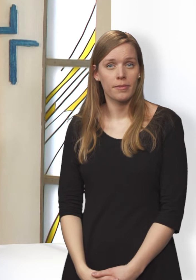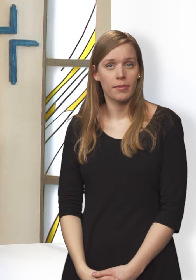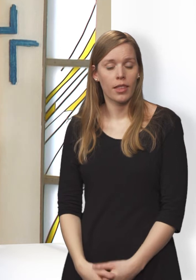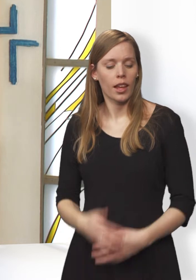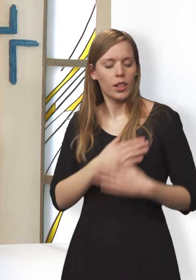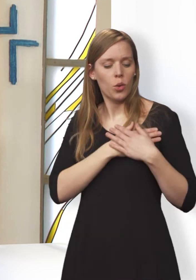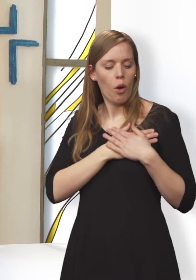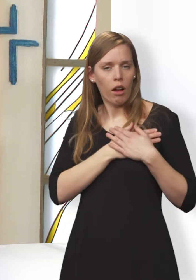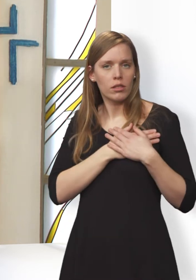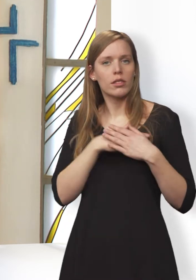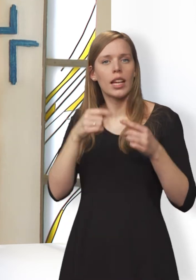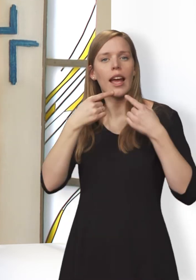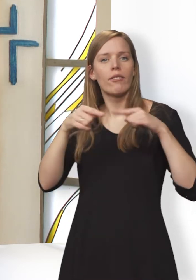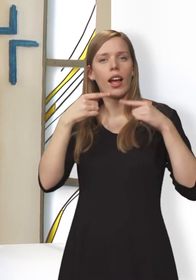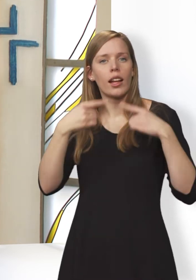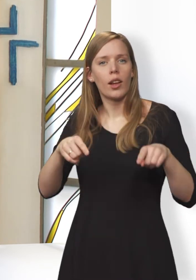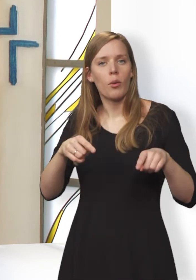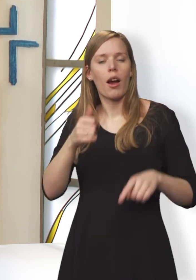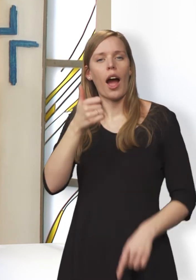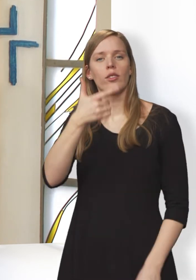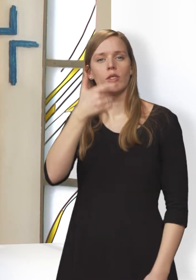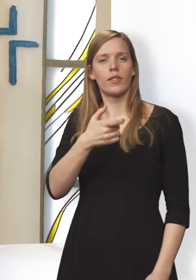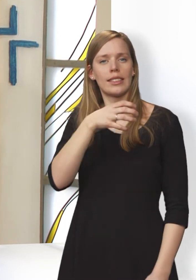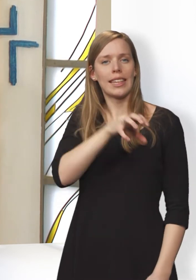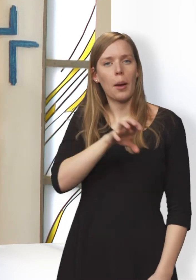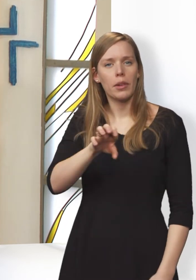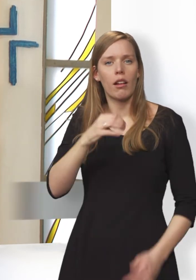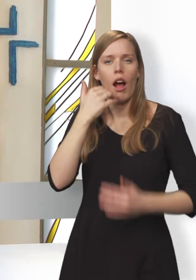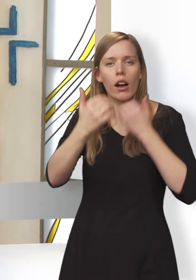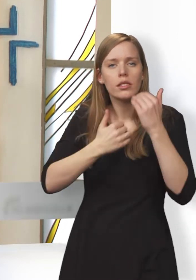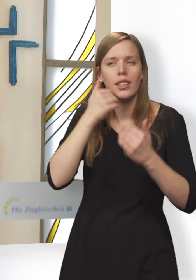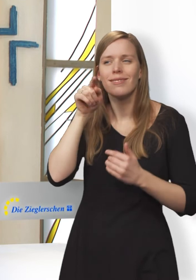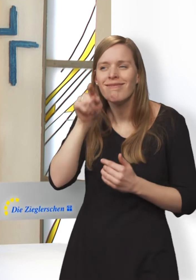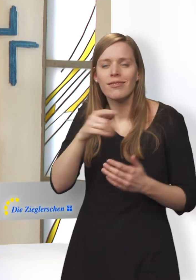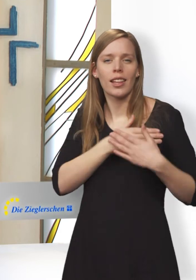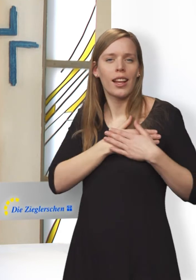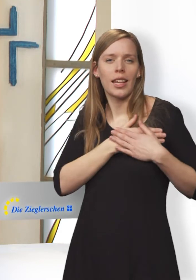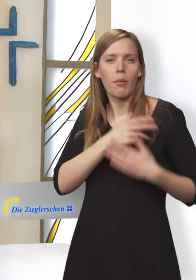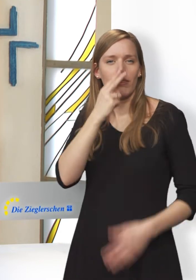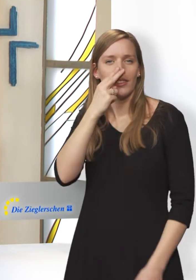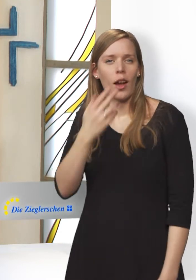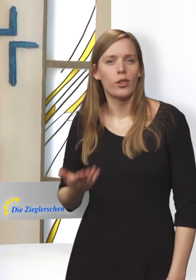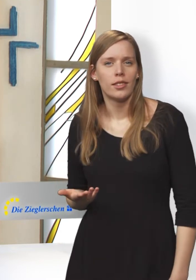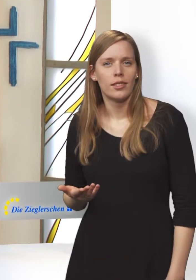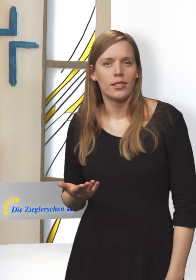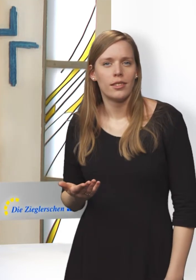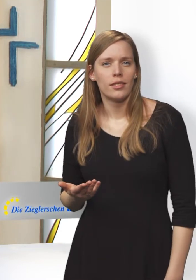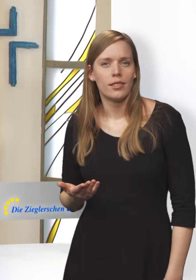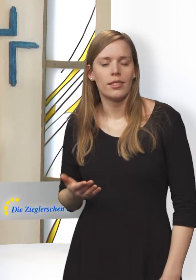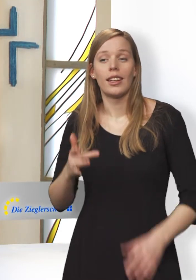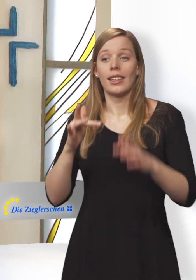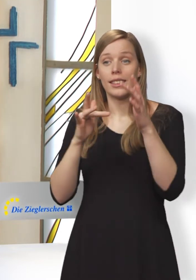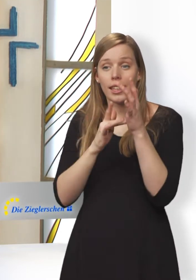evangelium in einen 20 kapiteln von dieser liebe es ist die liebe die uns in jesus